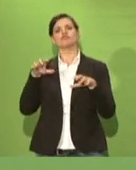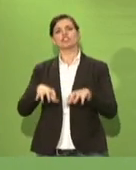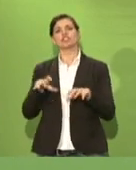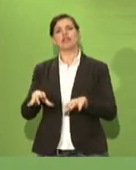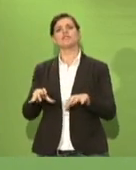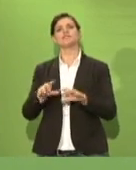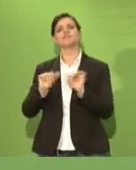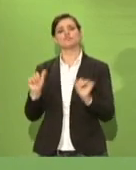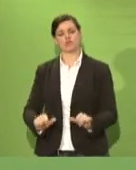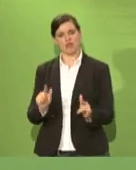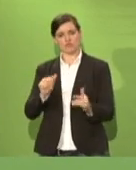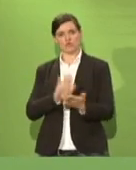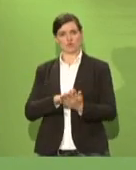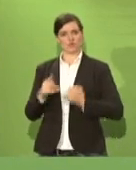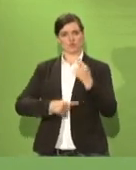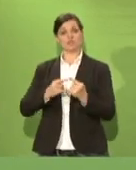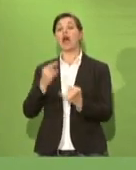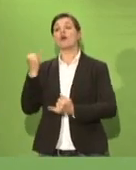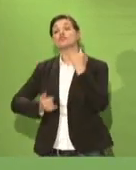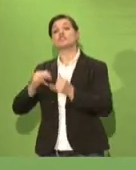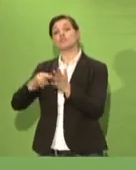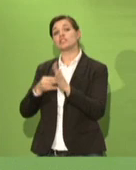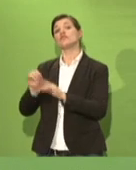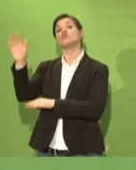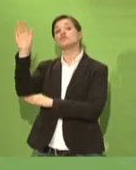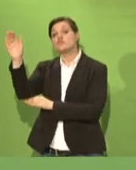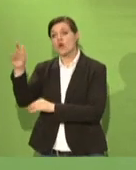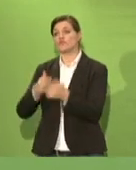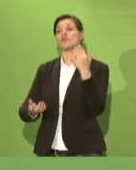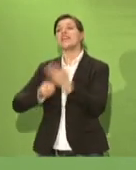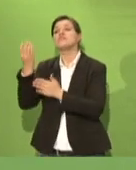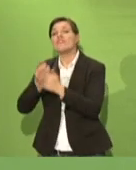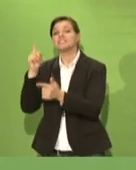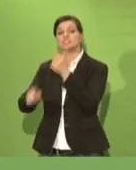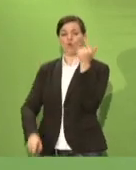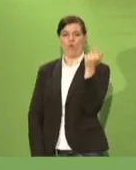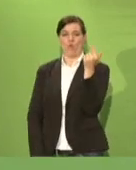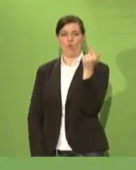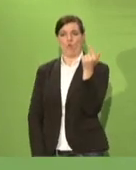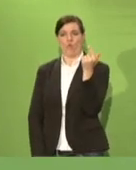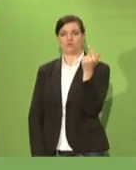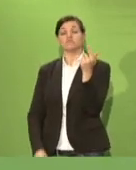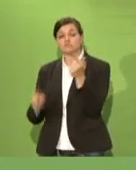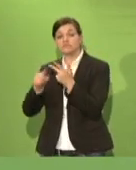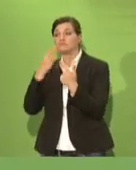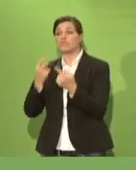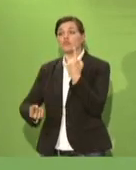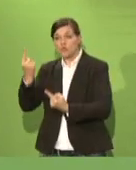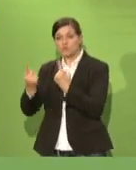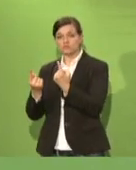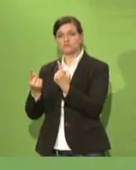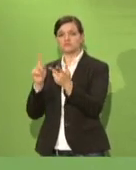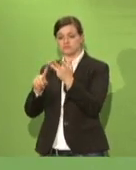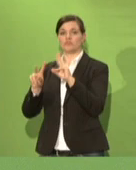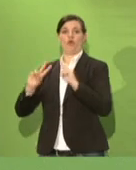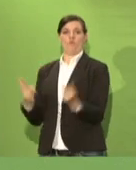Geschäftsmodellbewahrung und Industriepolitik, die auf Zukunft setzt, auf Innovation und eben auf Grün und Umwelt.